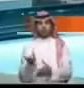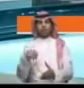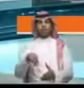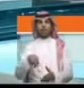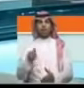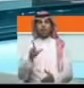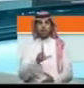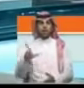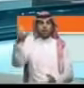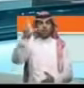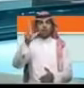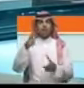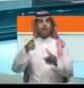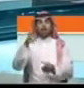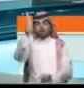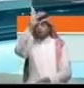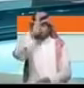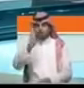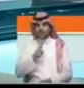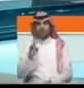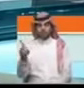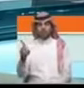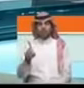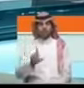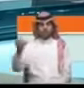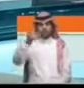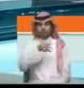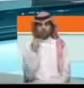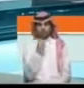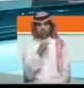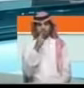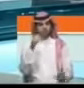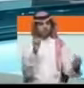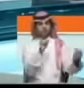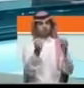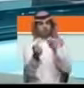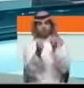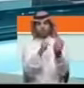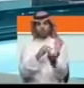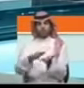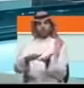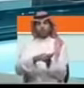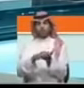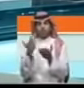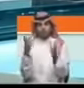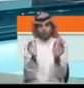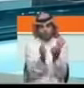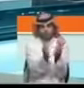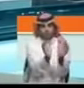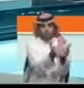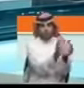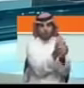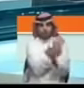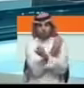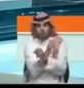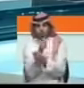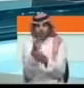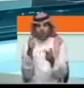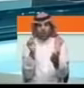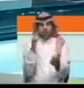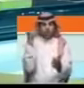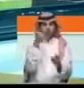اعتبر الرئيس البرازيلي جاير بولسونارو أن أعمال العنف والقتل التي ترتكبها العصابات وتشهدها ولاية